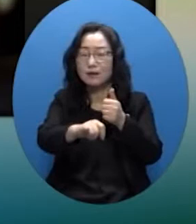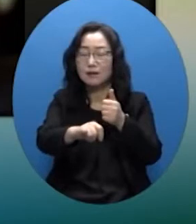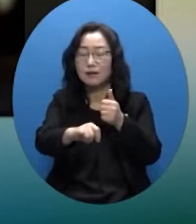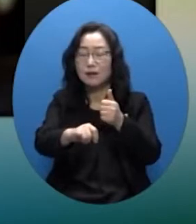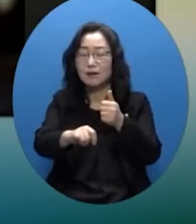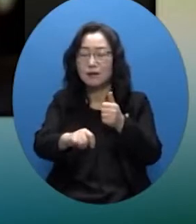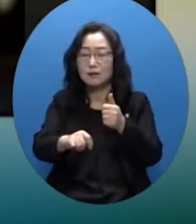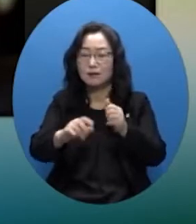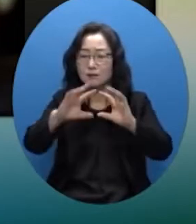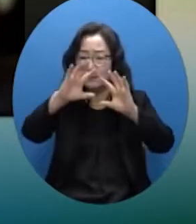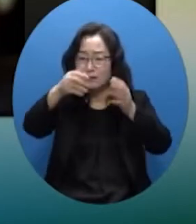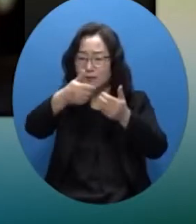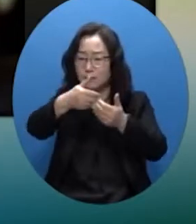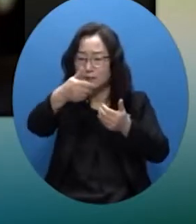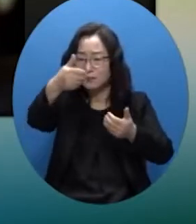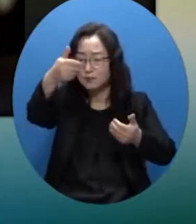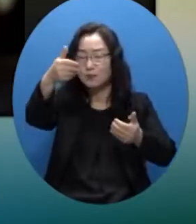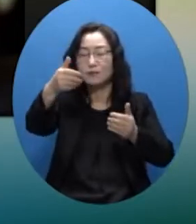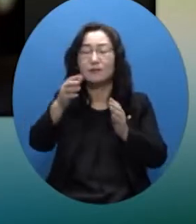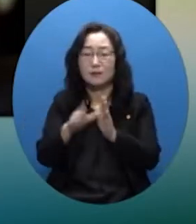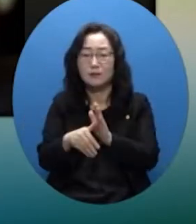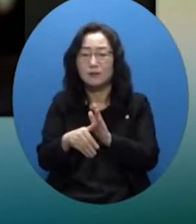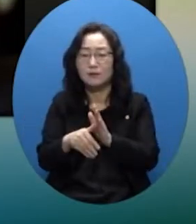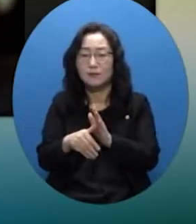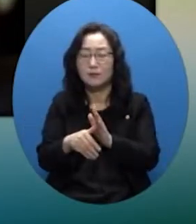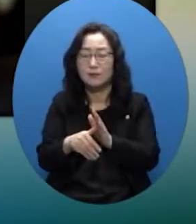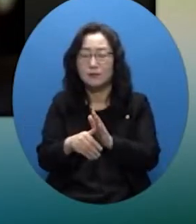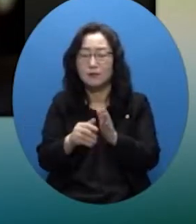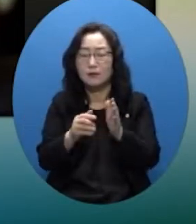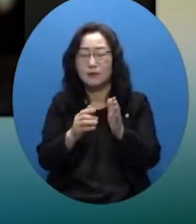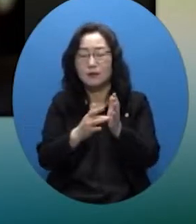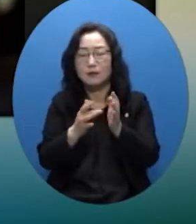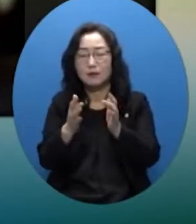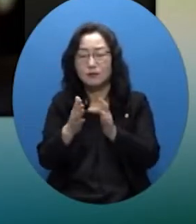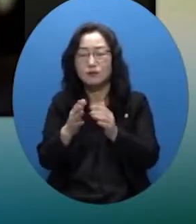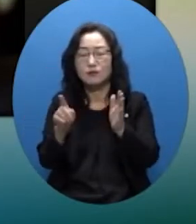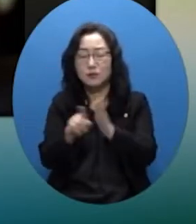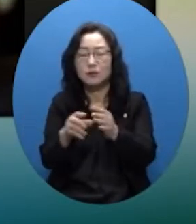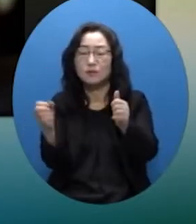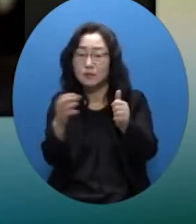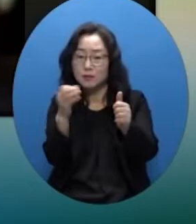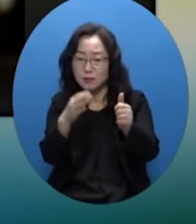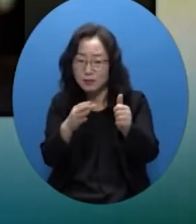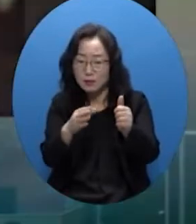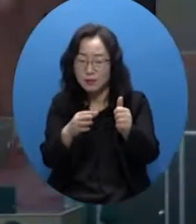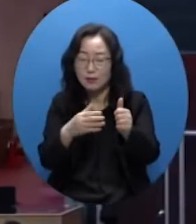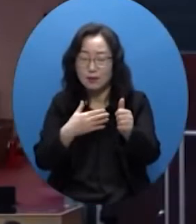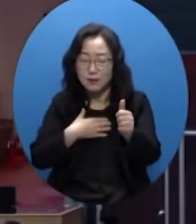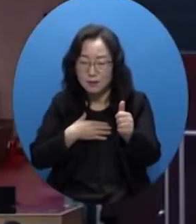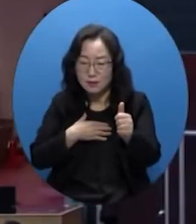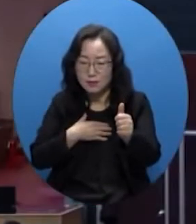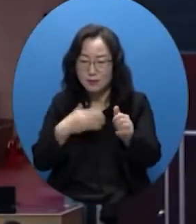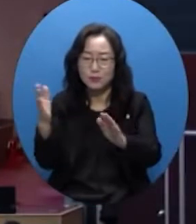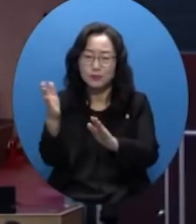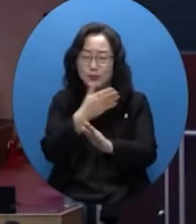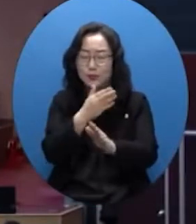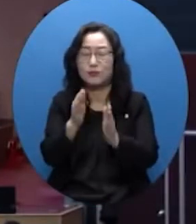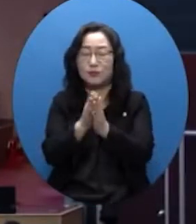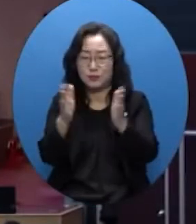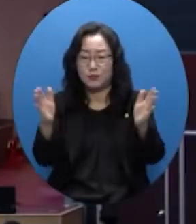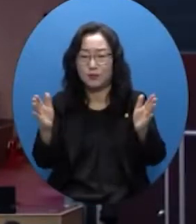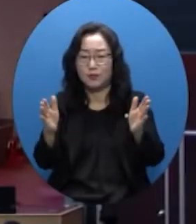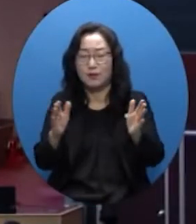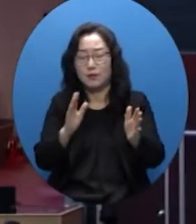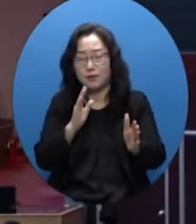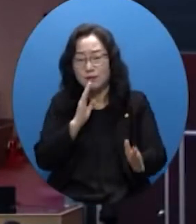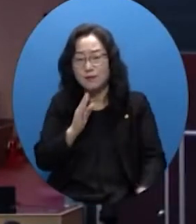이제사 발달하면서 5 버전 할 때 하나님의 은혜를 체험하게 되었습니다 딸의 죽음